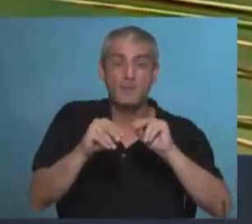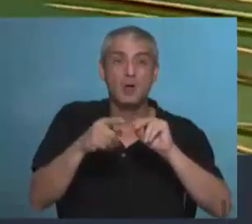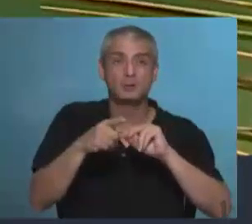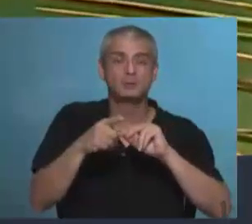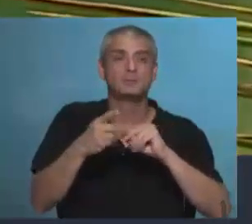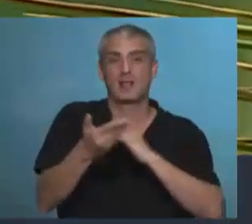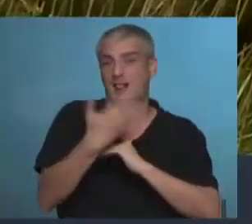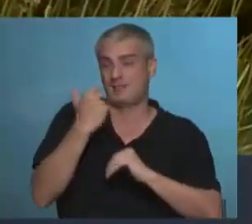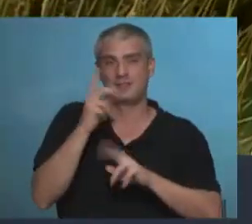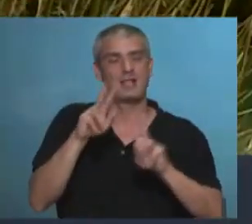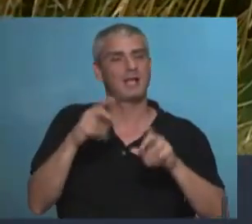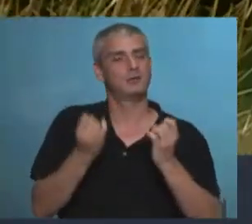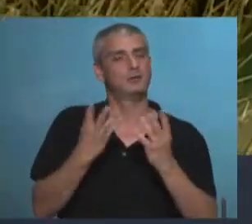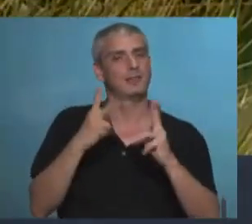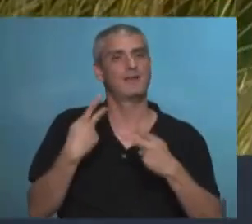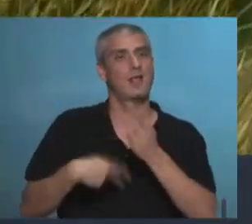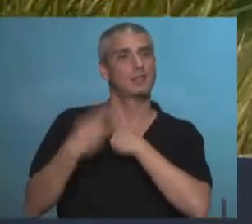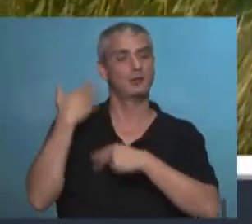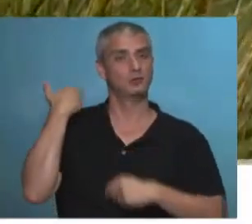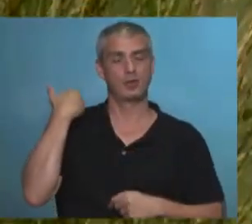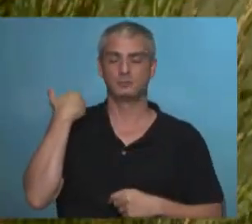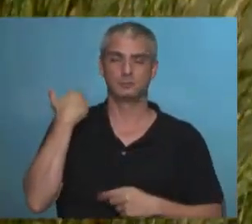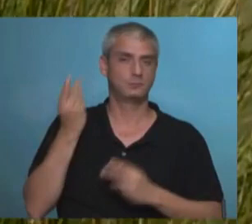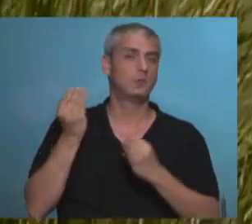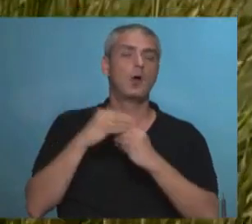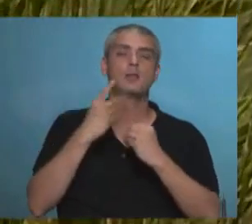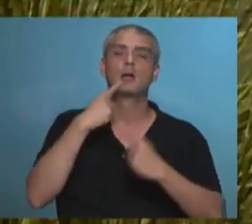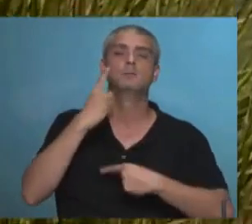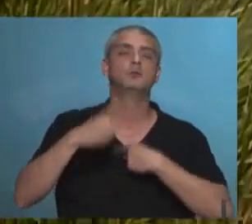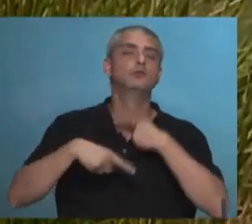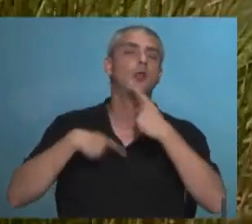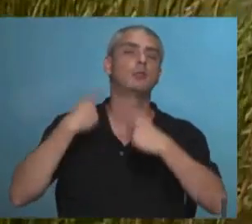לפני שתשוב השמורה לקדמותה, יחלפו עוד שנים לא מעטות.